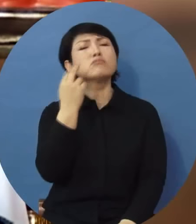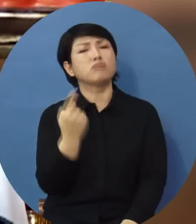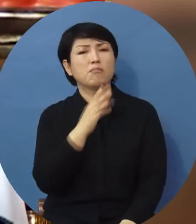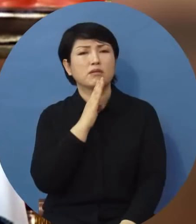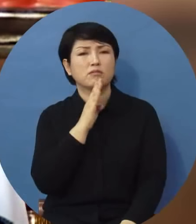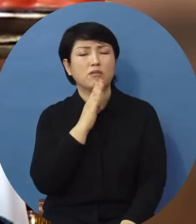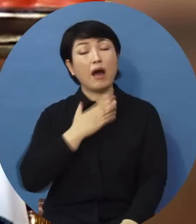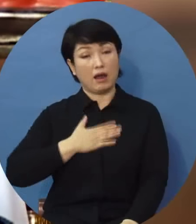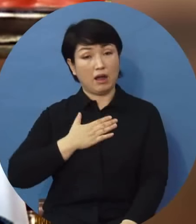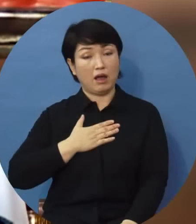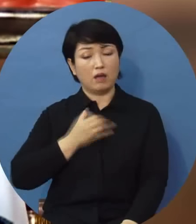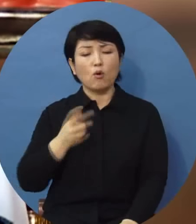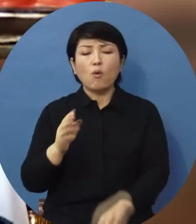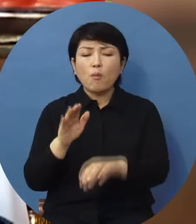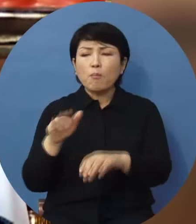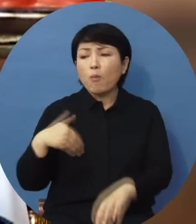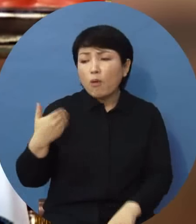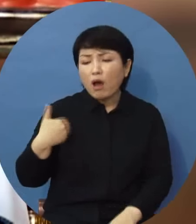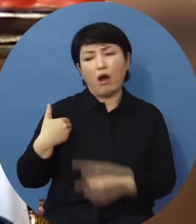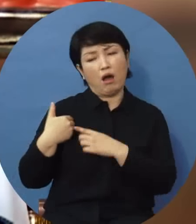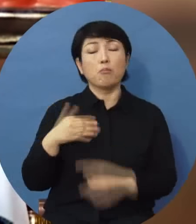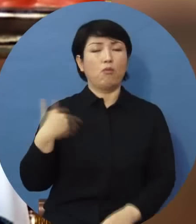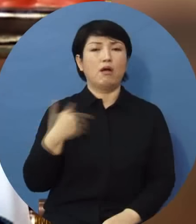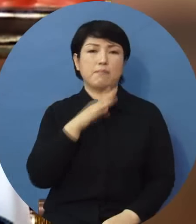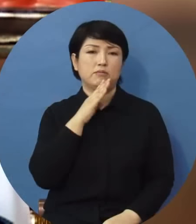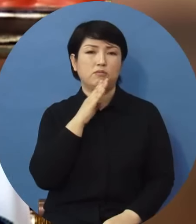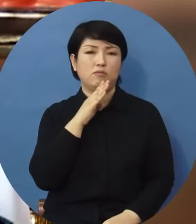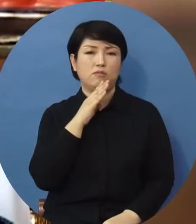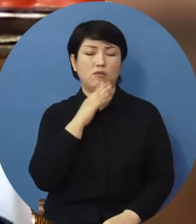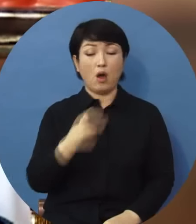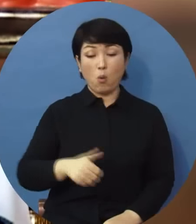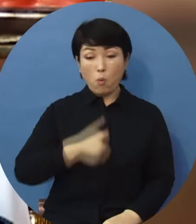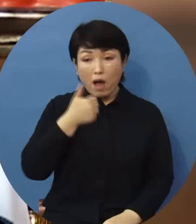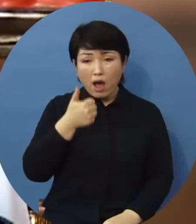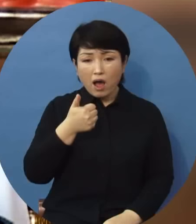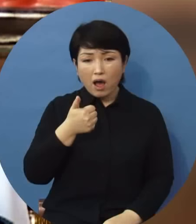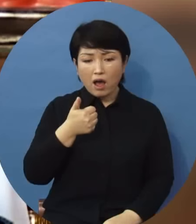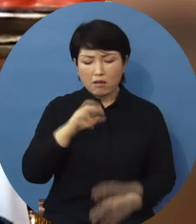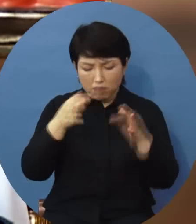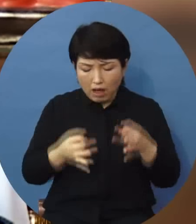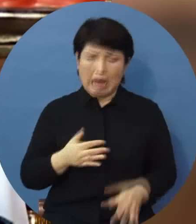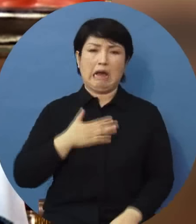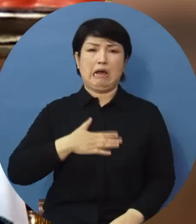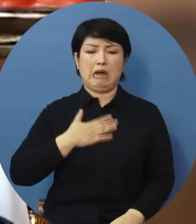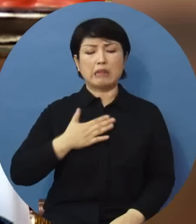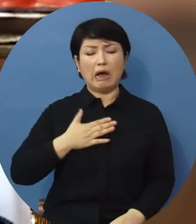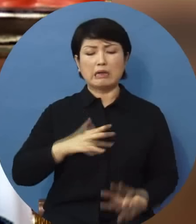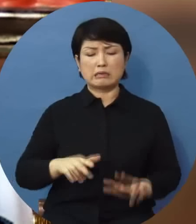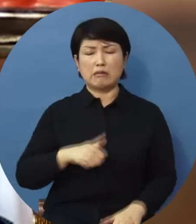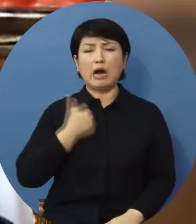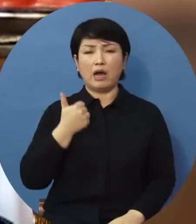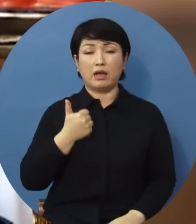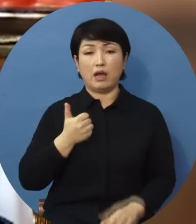줄을 알아차리는 것, 자기가 모르는 것은 모르는 줄을 알아차리는 것, 화가 났을 때는 화가 난 줄을 금방 알아차리는